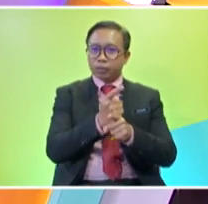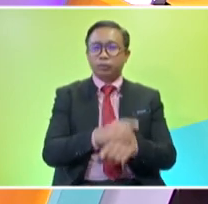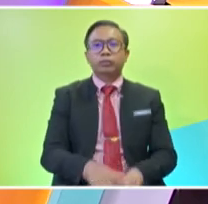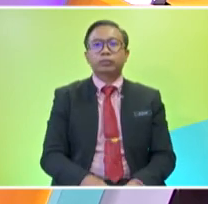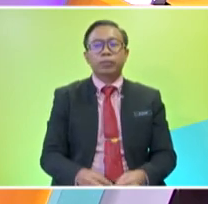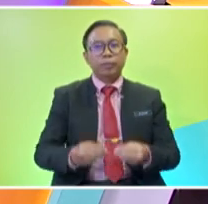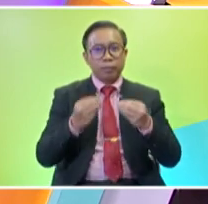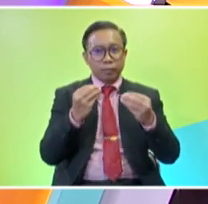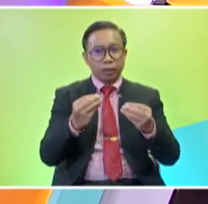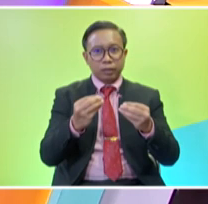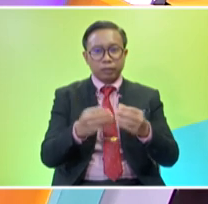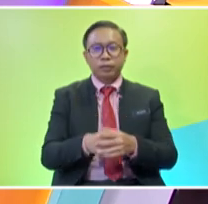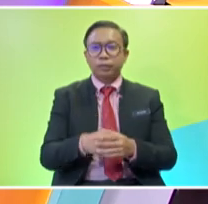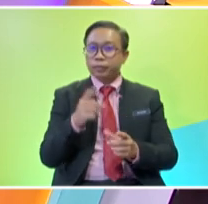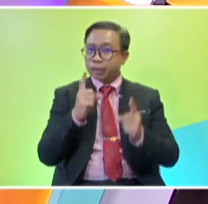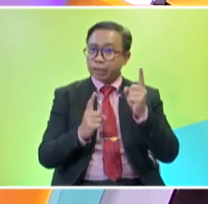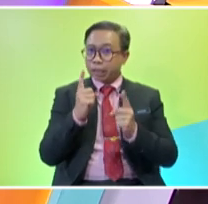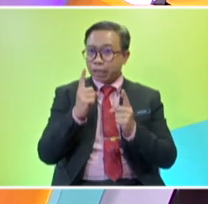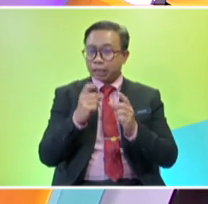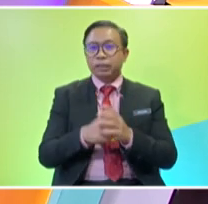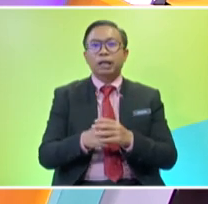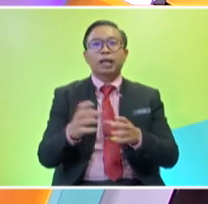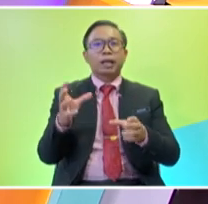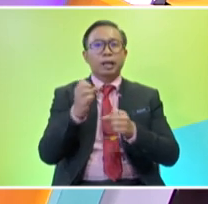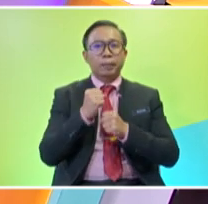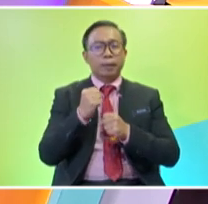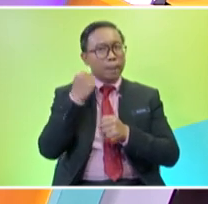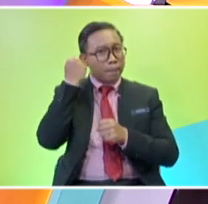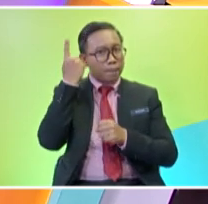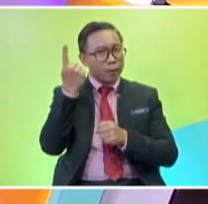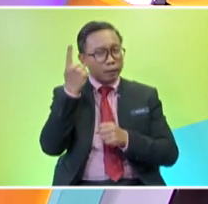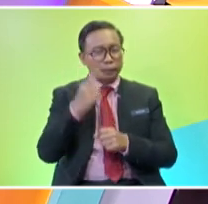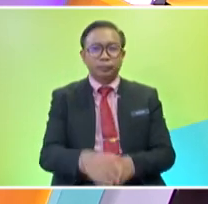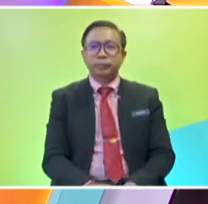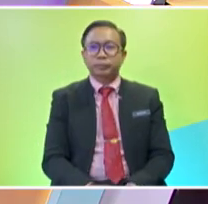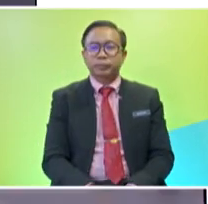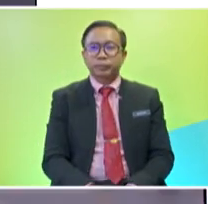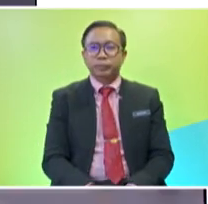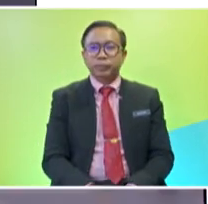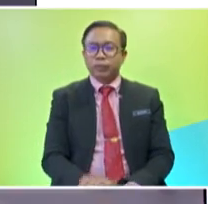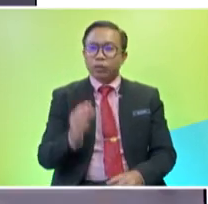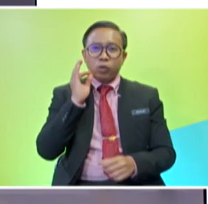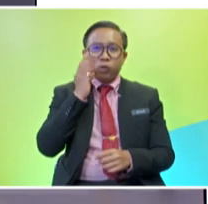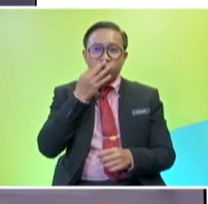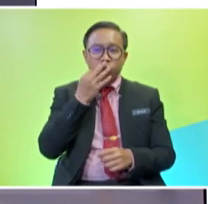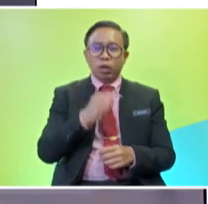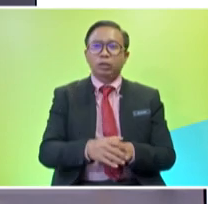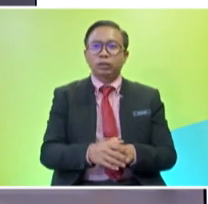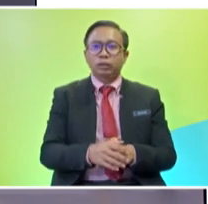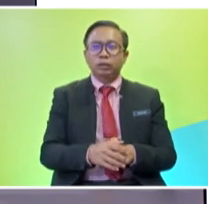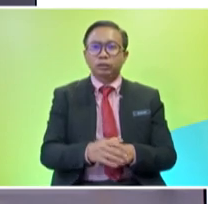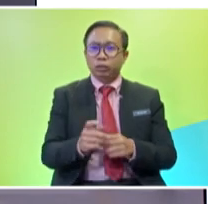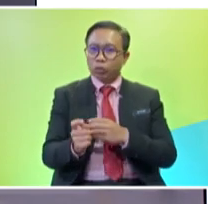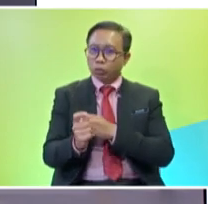lagi bintang lagi disebabkan Safika dapat memahami bahwa buah-buahan bagian tumbuhan